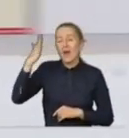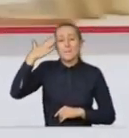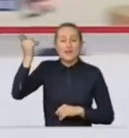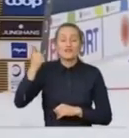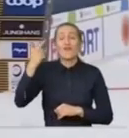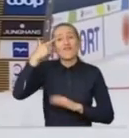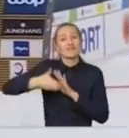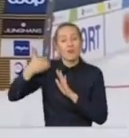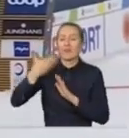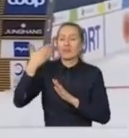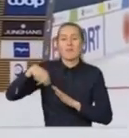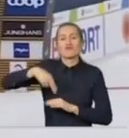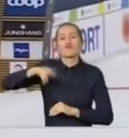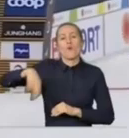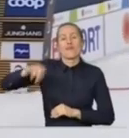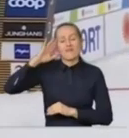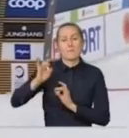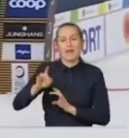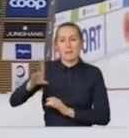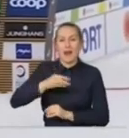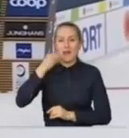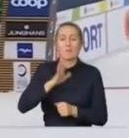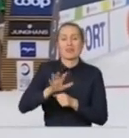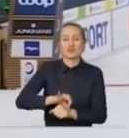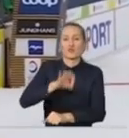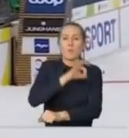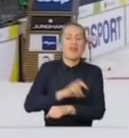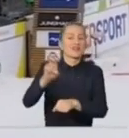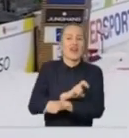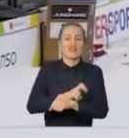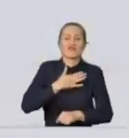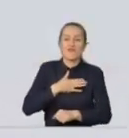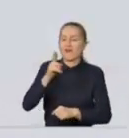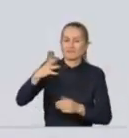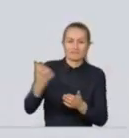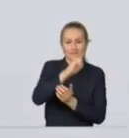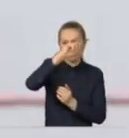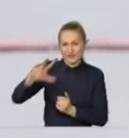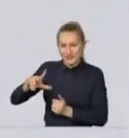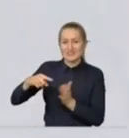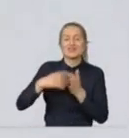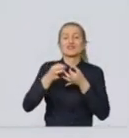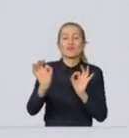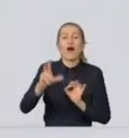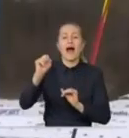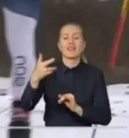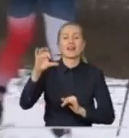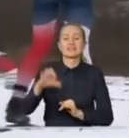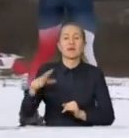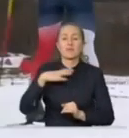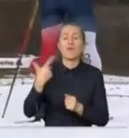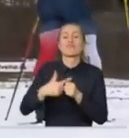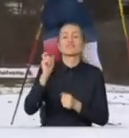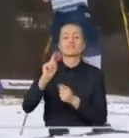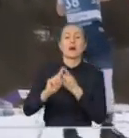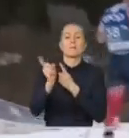przeciwieństwie do norweskich biegaczy, w rywalizacji na 15 km techniką dowolną zajęli całe podium. Złoty medal zdobył Hans Christer Holund, 20 sekund